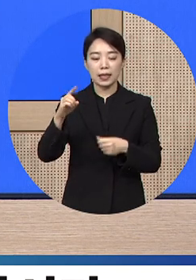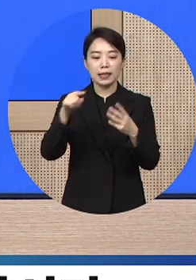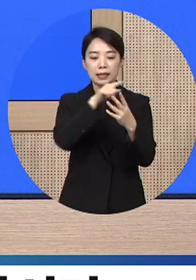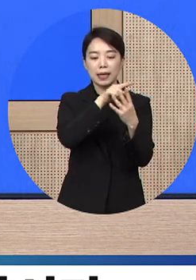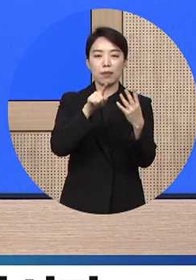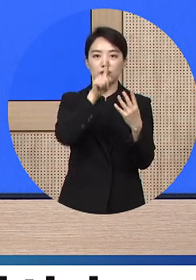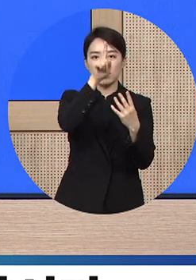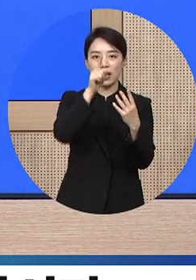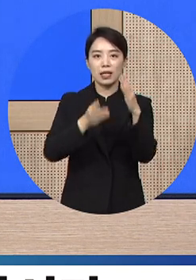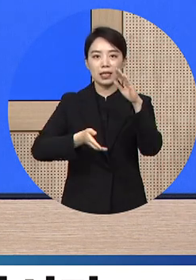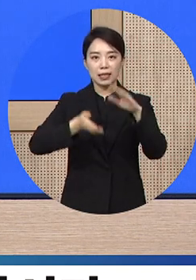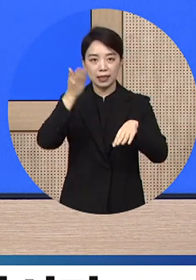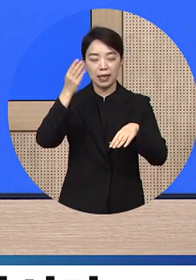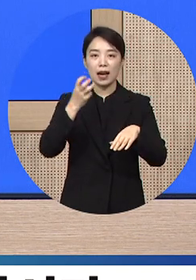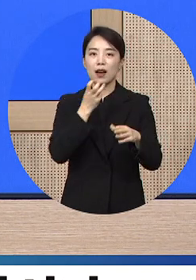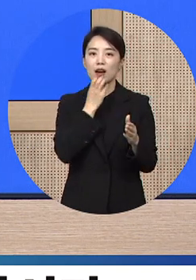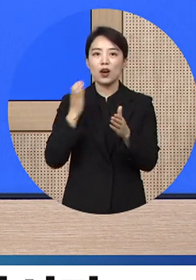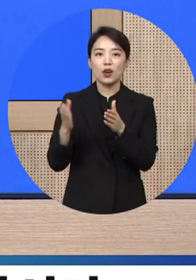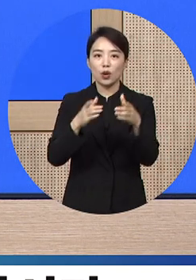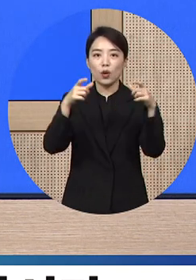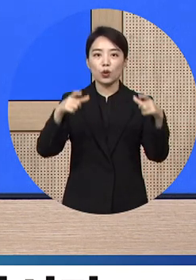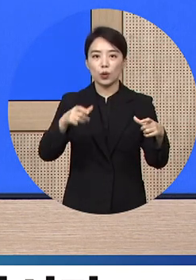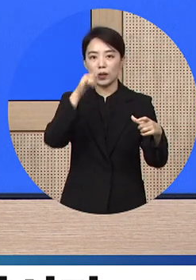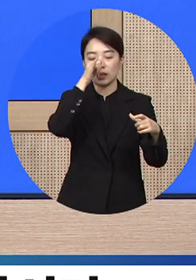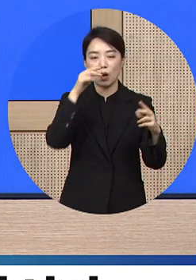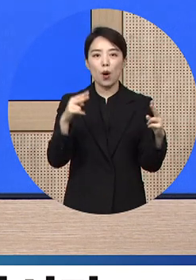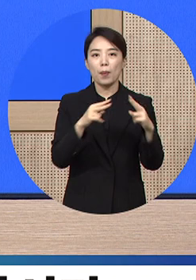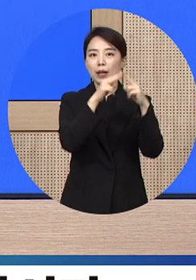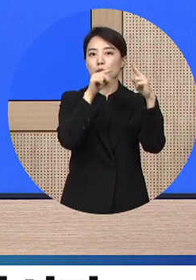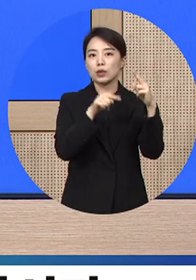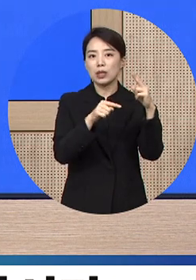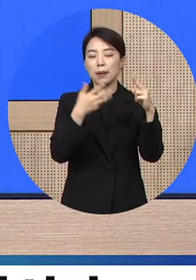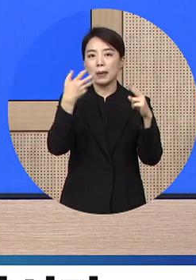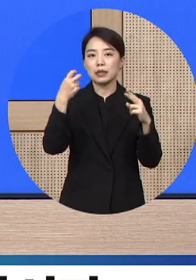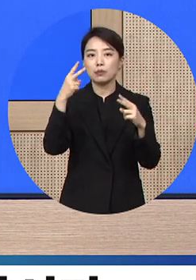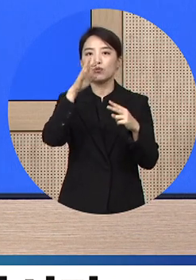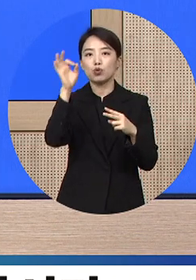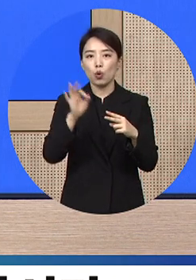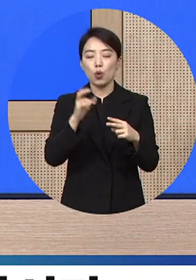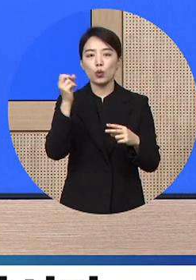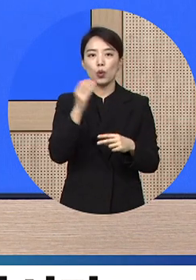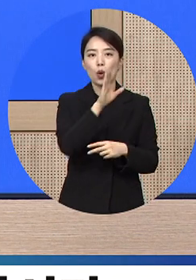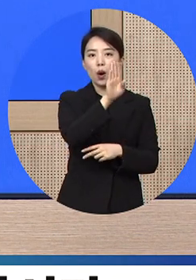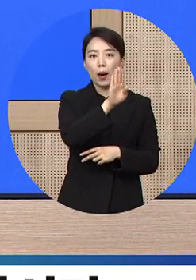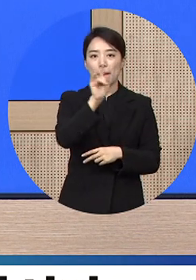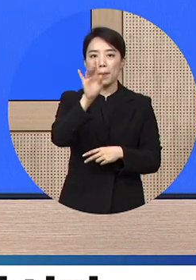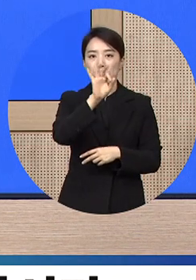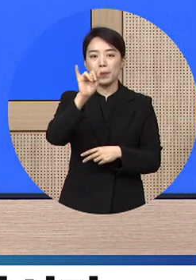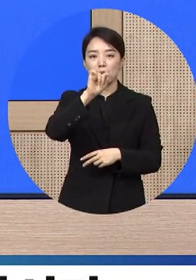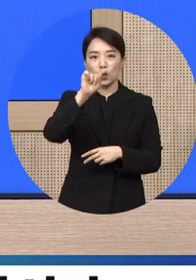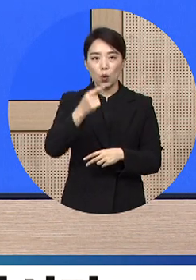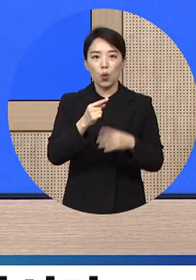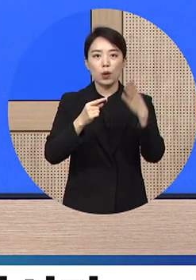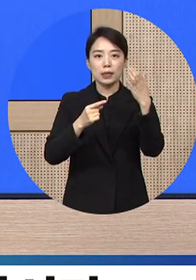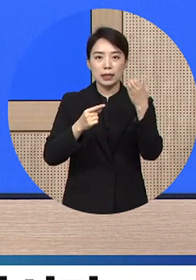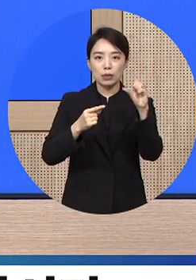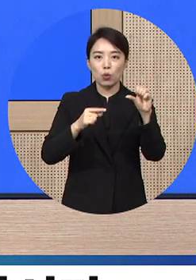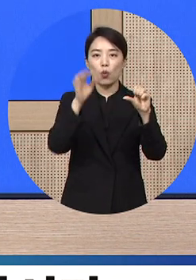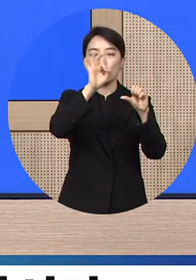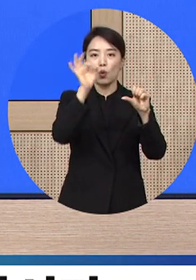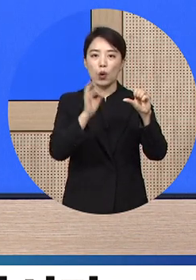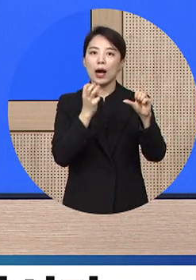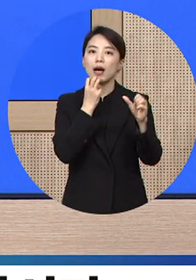경기도에 몰려 있습니다. 반도체 83% 부가가치가 경기도에서 나오고 있고 바이오 45%가 경기도에서 나오고